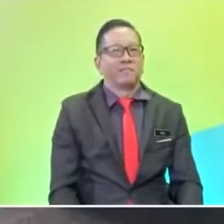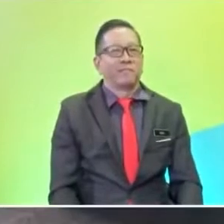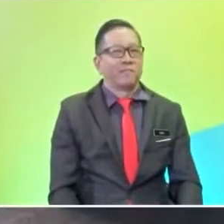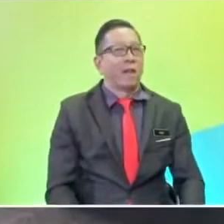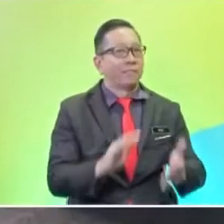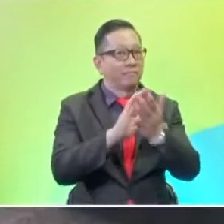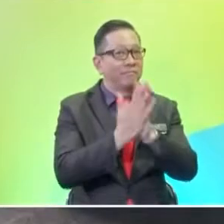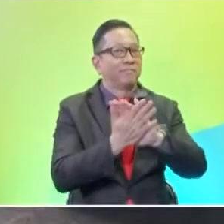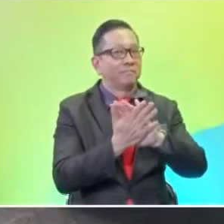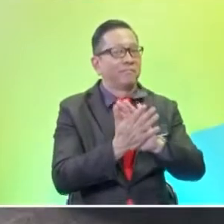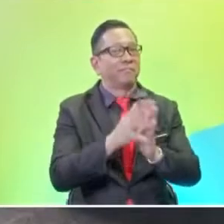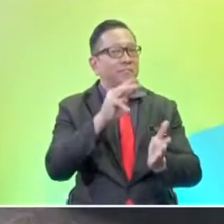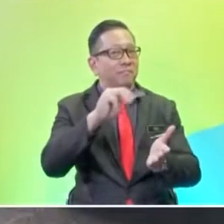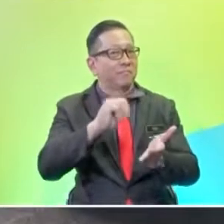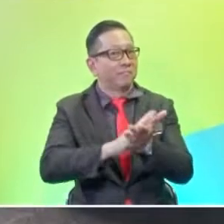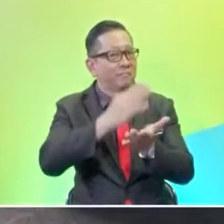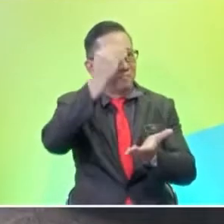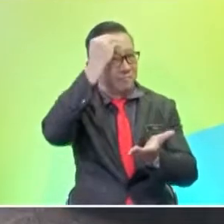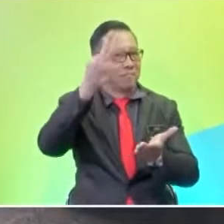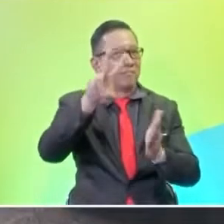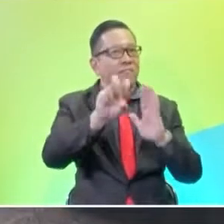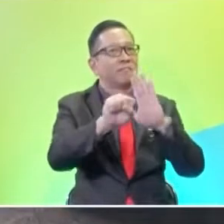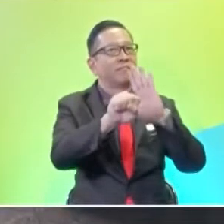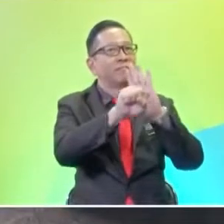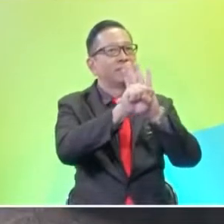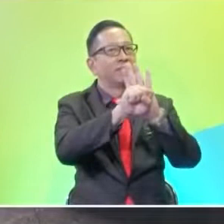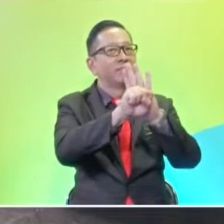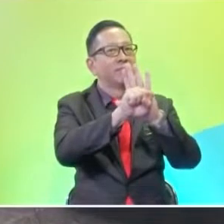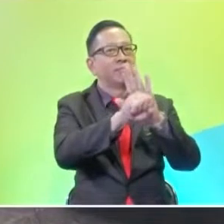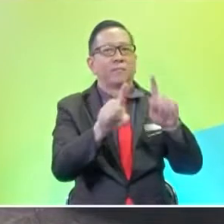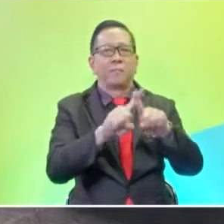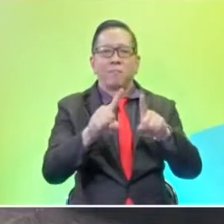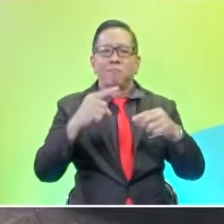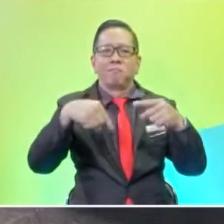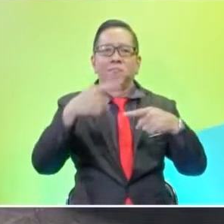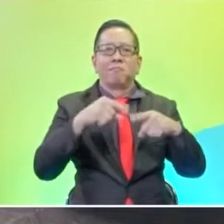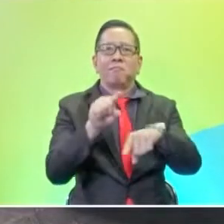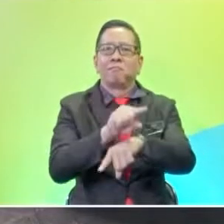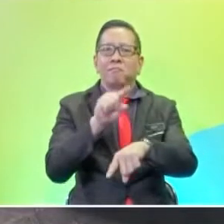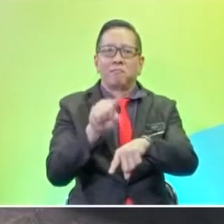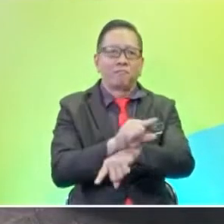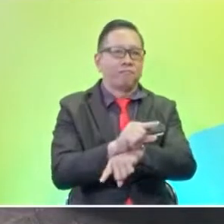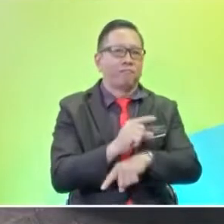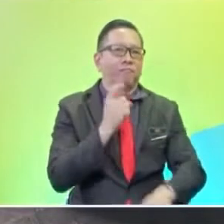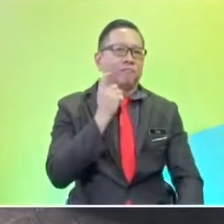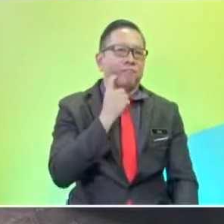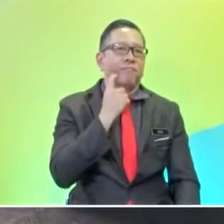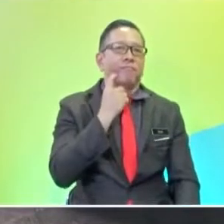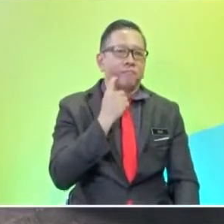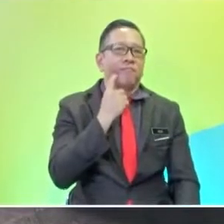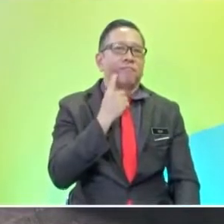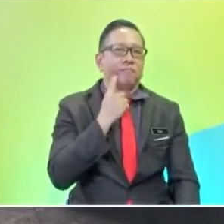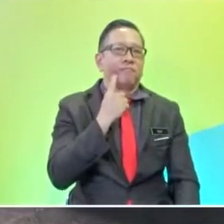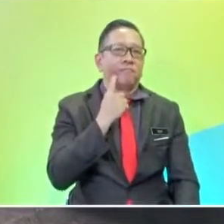Jadi sekarang kita sudah belajar dua simbol tapi Bila masuk lagi dua simbol ini Hmm macam mana ya